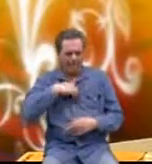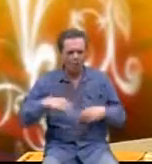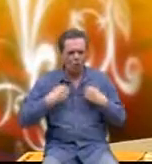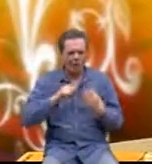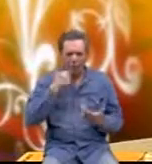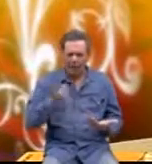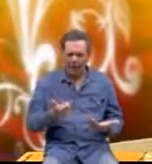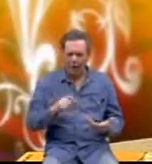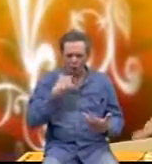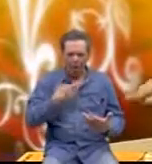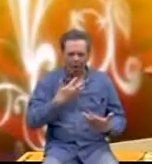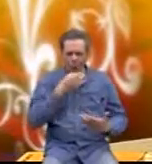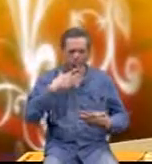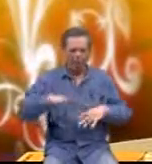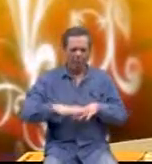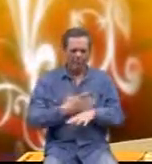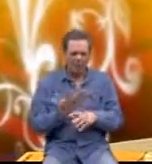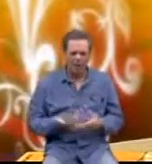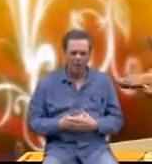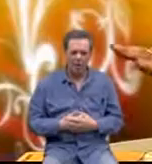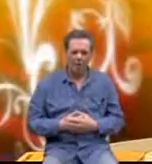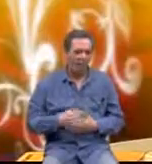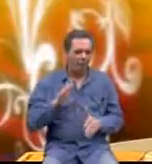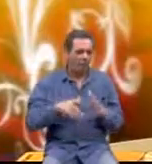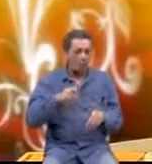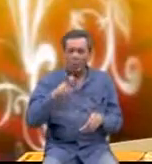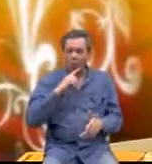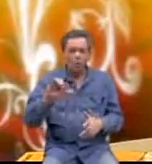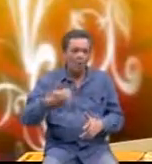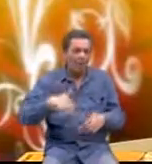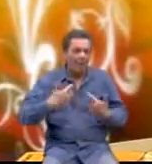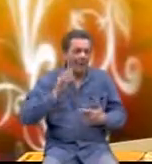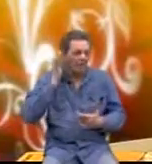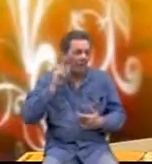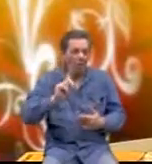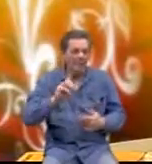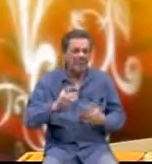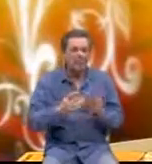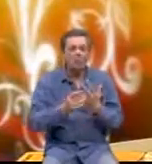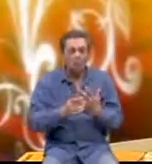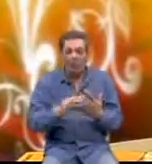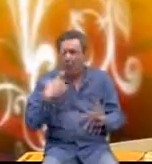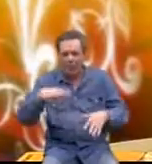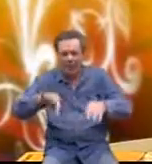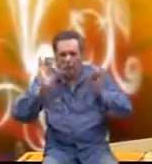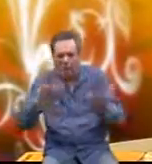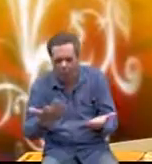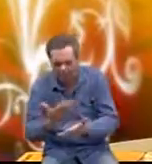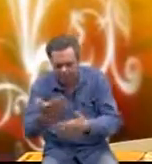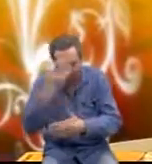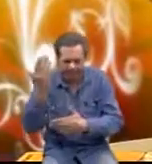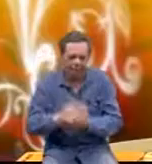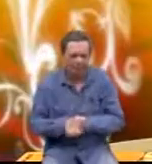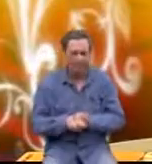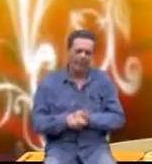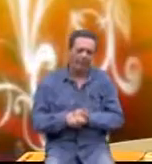da je ispunjeniji. Naravno. Možda mi koji se još nisu udali nađu nekoga. Nije pa to bila poanta, ali dobro. Ne, ako slučajno.